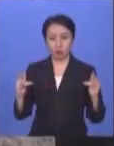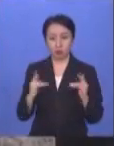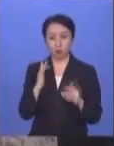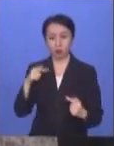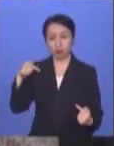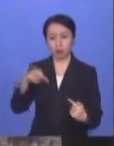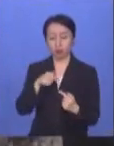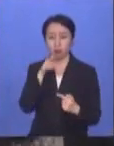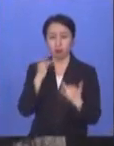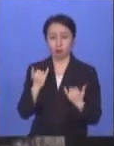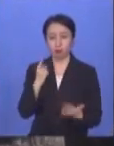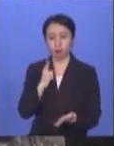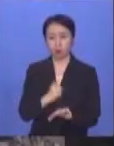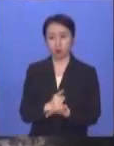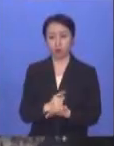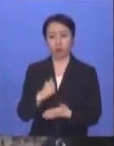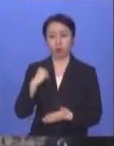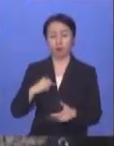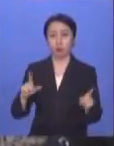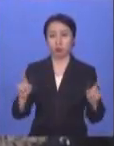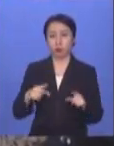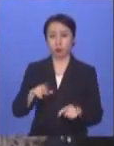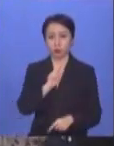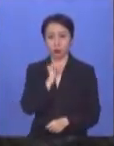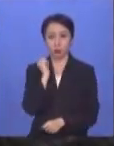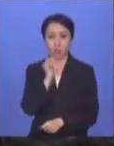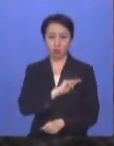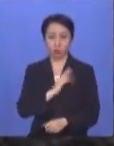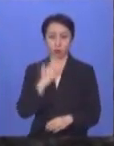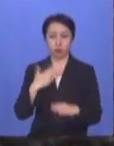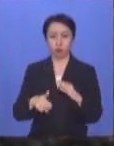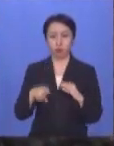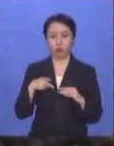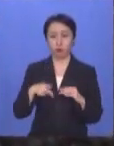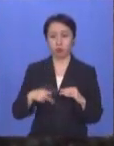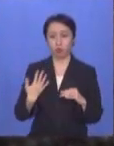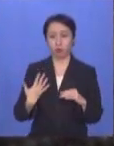соответствовать современным требованиям. Ожидается, что все работы будут завершены в 2025 году.